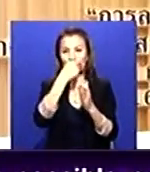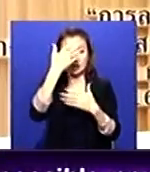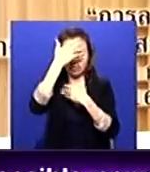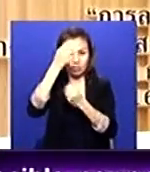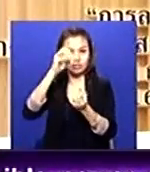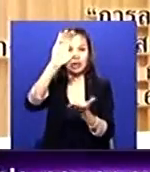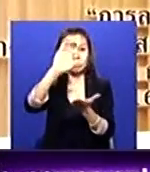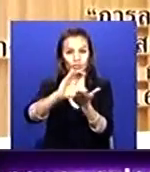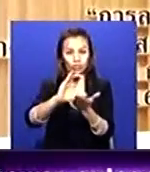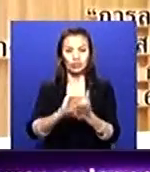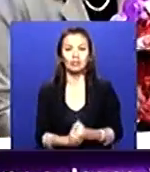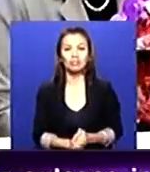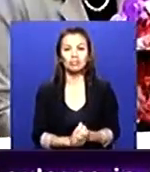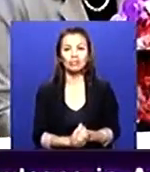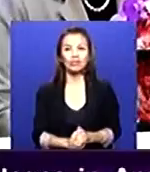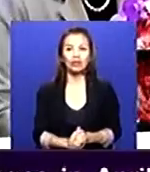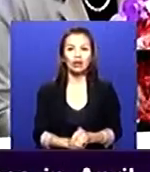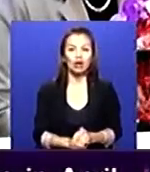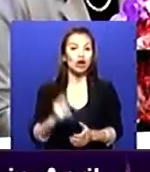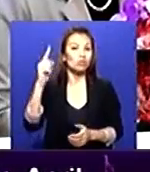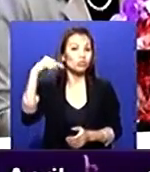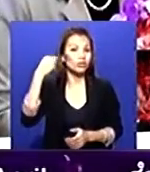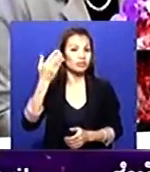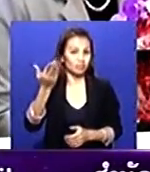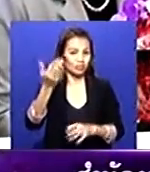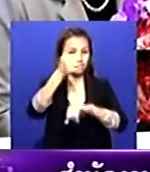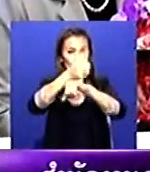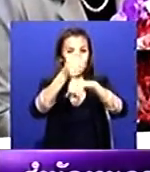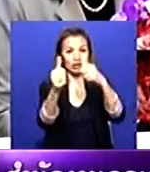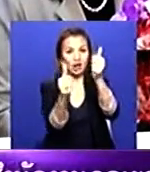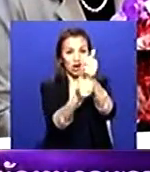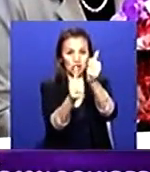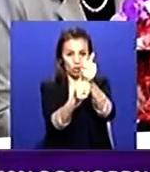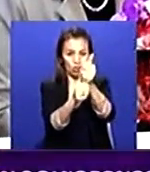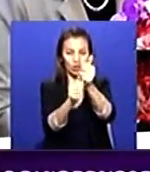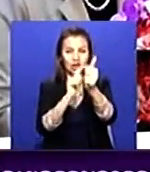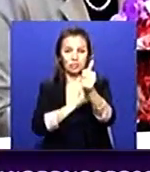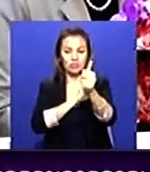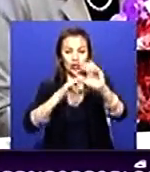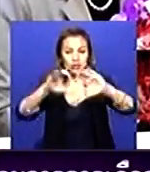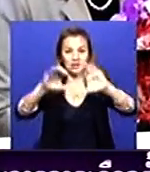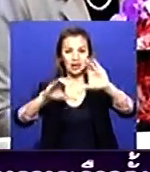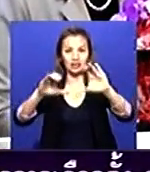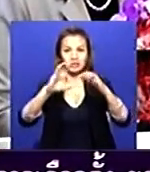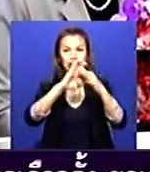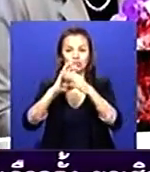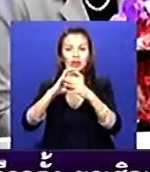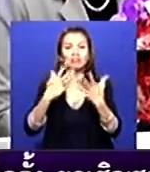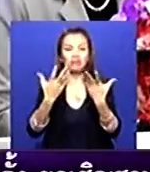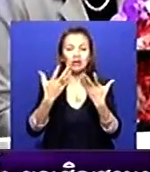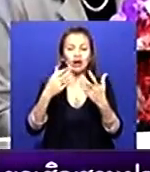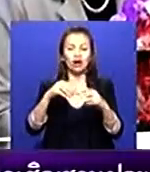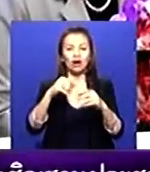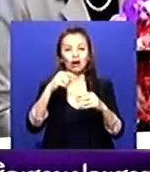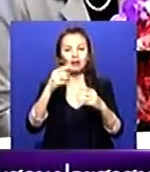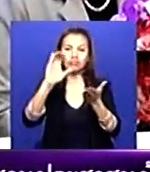ะคะโดยคุณผ่องเพ็ญเรืองวิรยุทธ์รองผู้ว่าการด้านเสถียรภาพการเงินของธนาคารแห่งประเทศไทยก็เป็นผู้บรรยายในหัวข้อดังกล่าวแล้ว